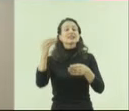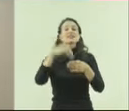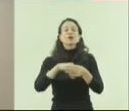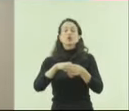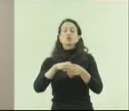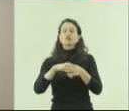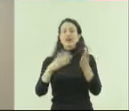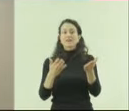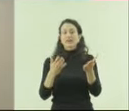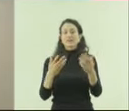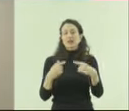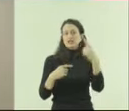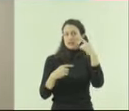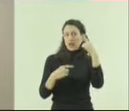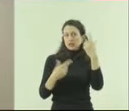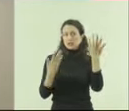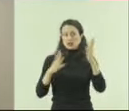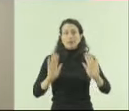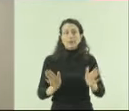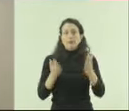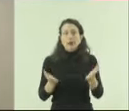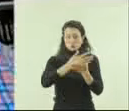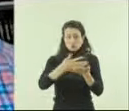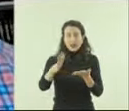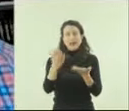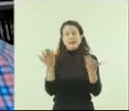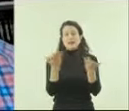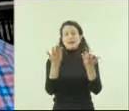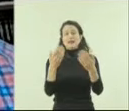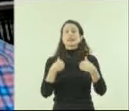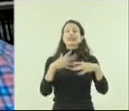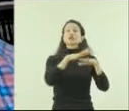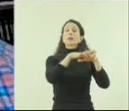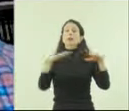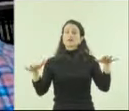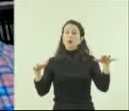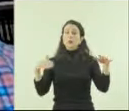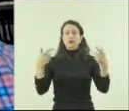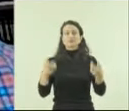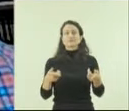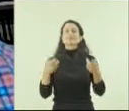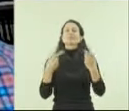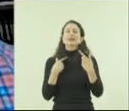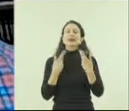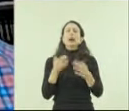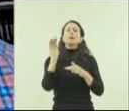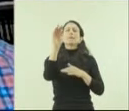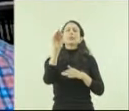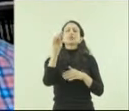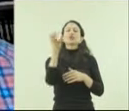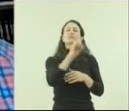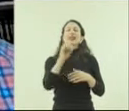произвеждат и кадри, които да работят в индустрията. Конференция за Бъдещето на Европа, платформа, като напишете, ще излезне